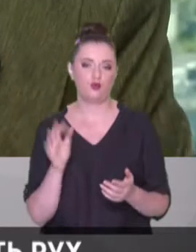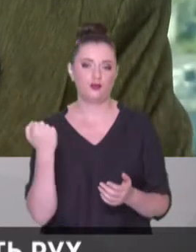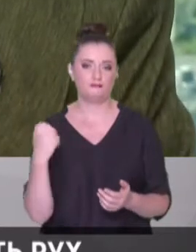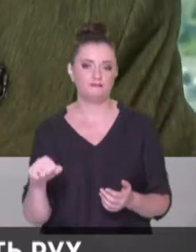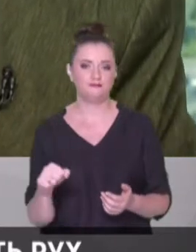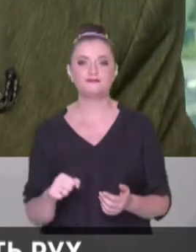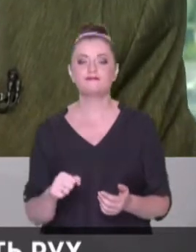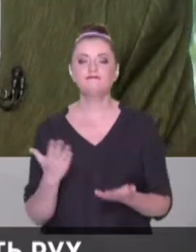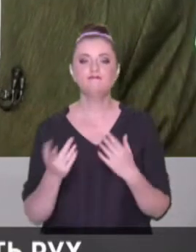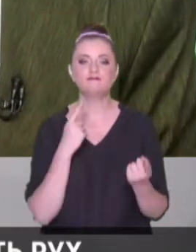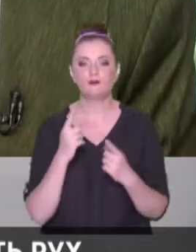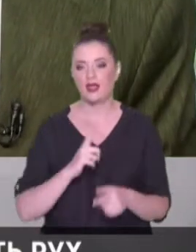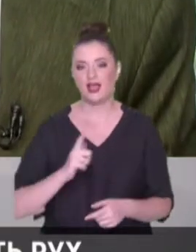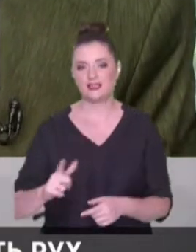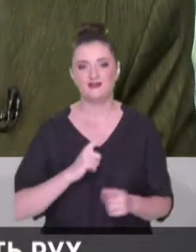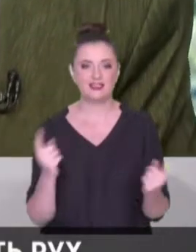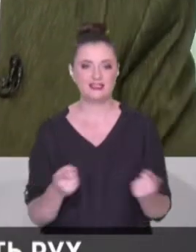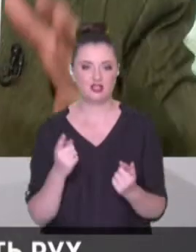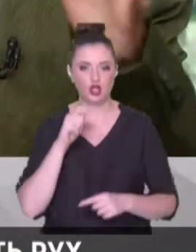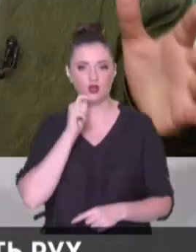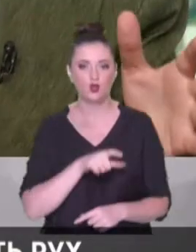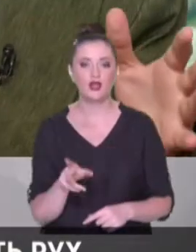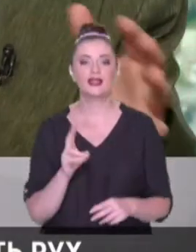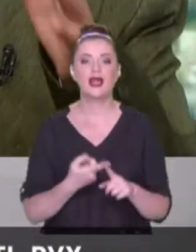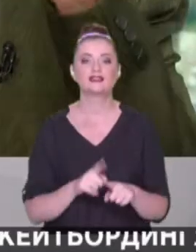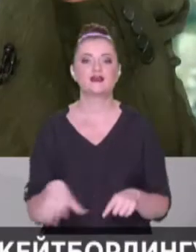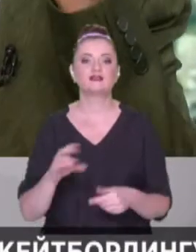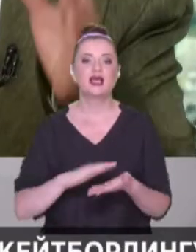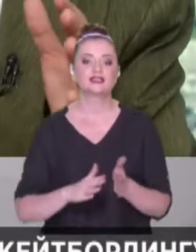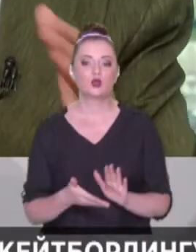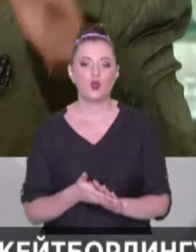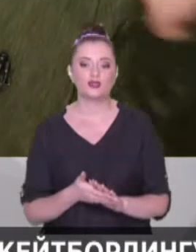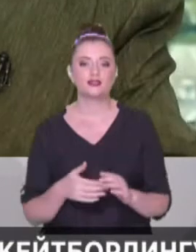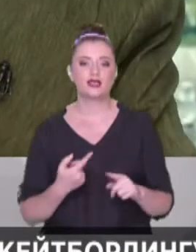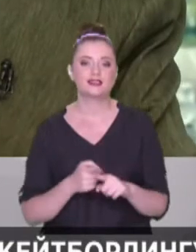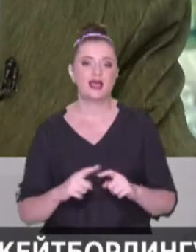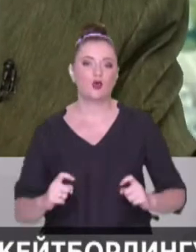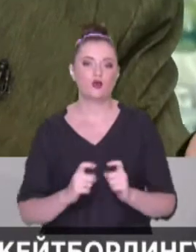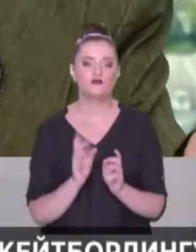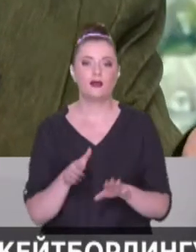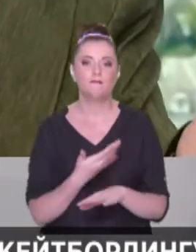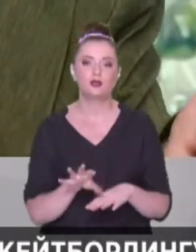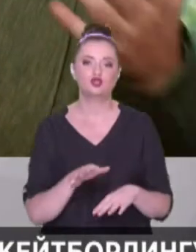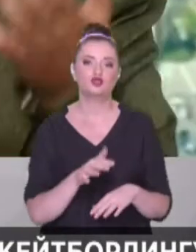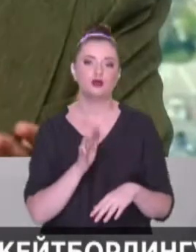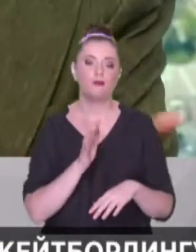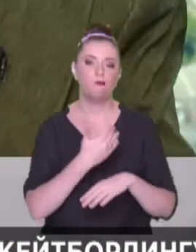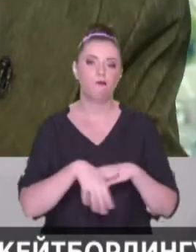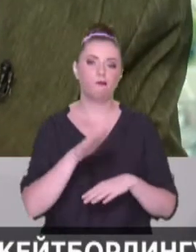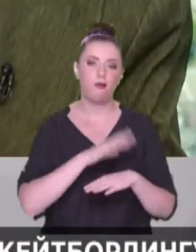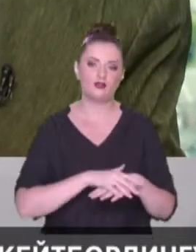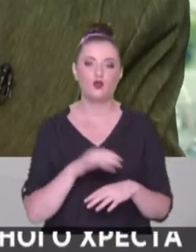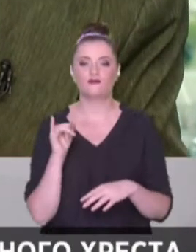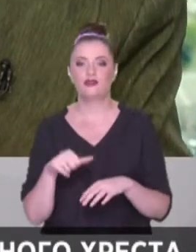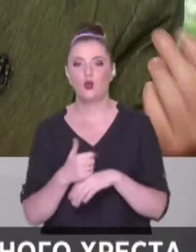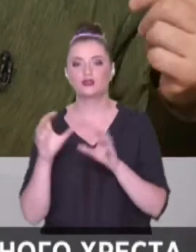Якщо говорити про нас з вами, тобто про звичайних українців, як оця вся ситуація, оцей конфлікт між Банковою і Конституційним судом відобразиться на